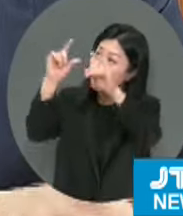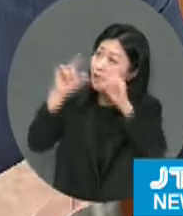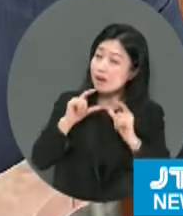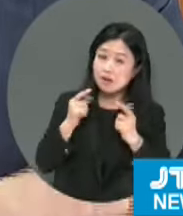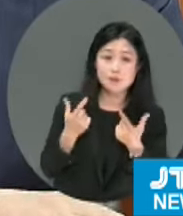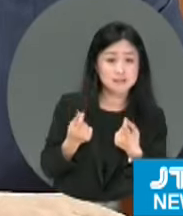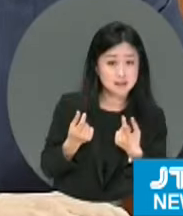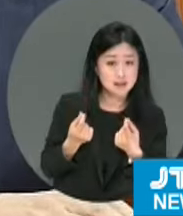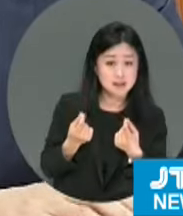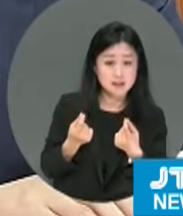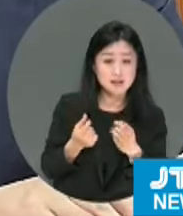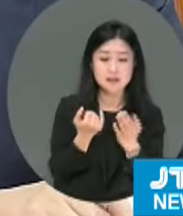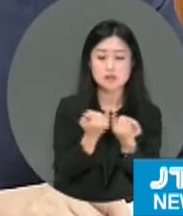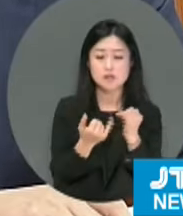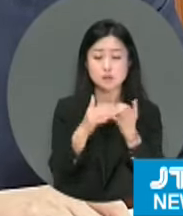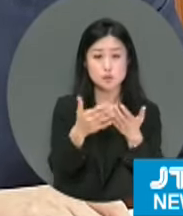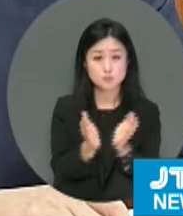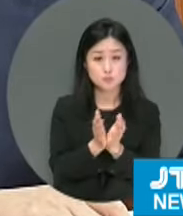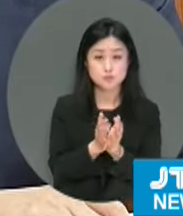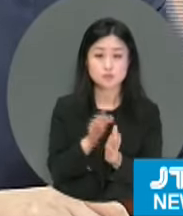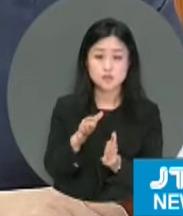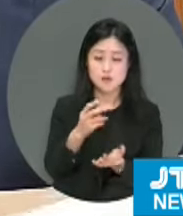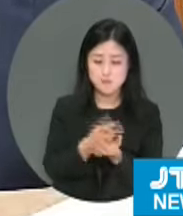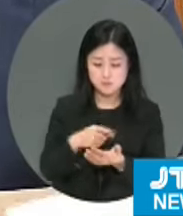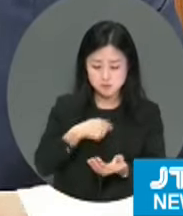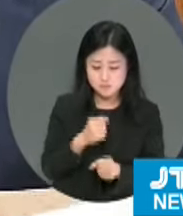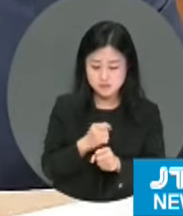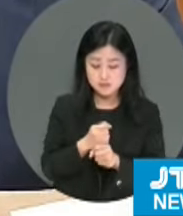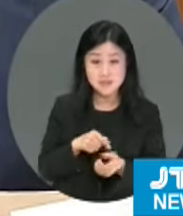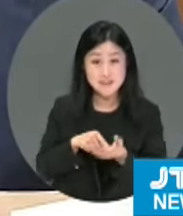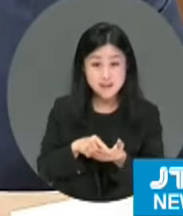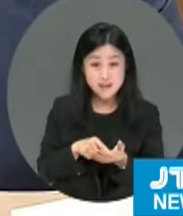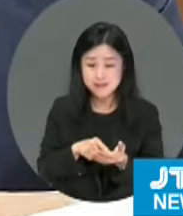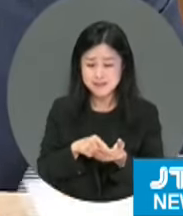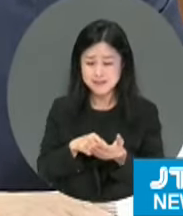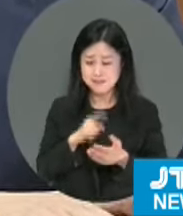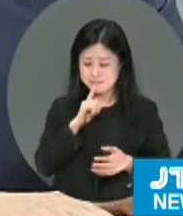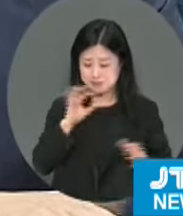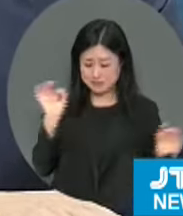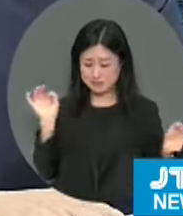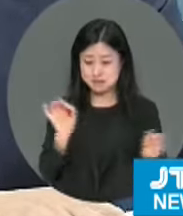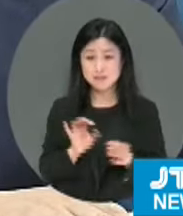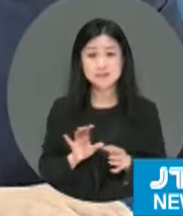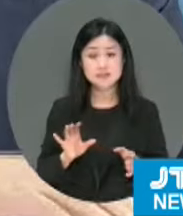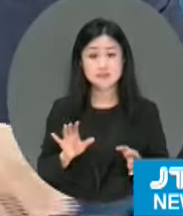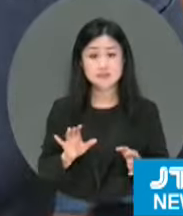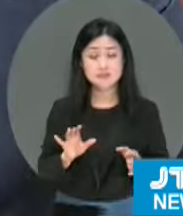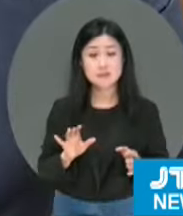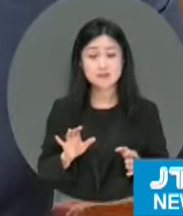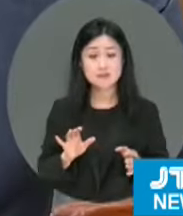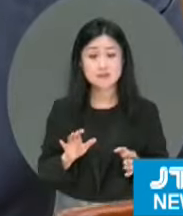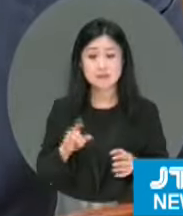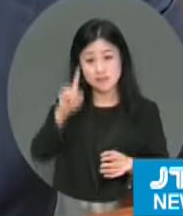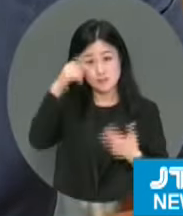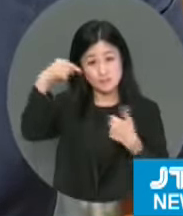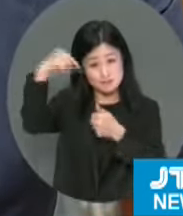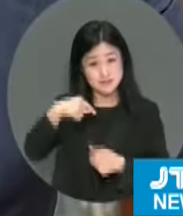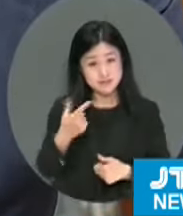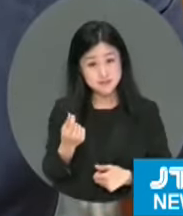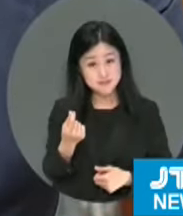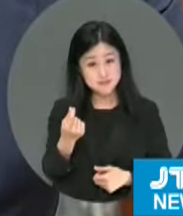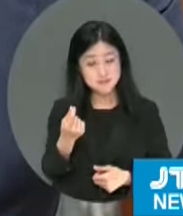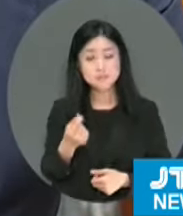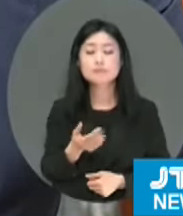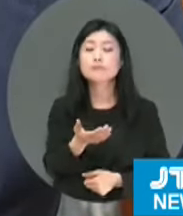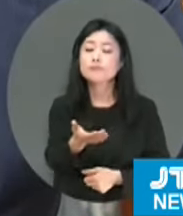봅니다. 저는 여가부가 이런 법률안을 자체적으로 냈다고는 제가 상상하지 않습니다. 차관님,